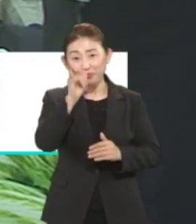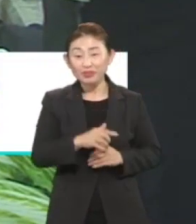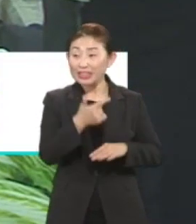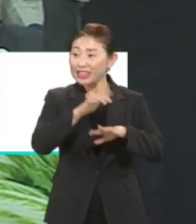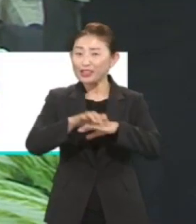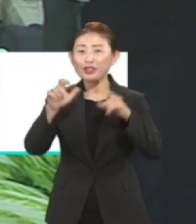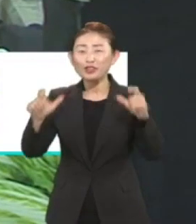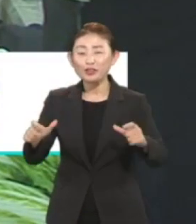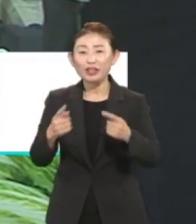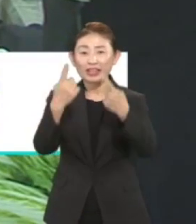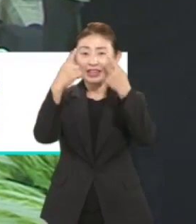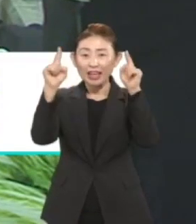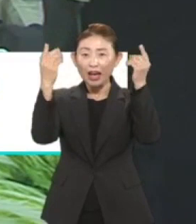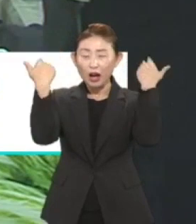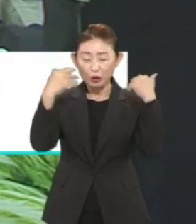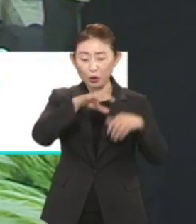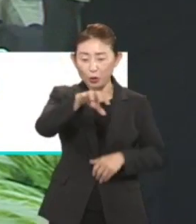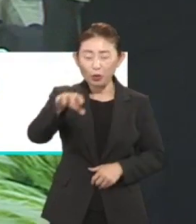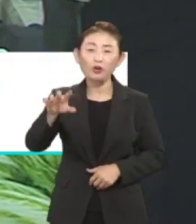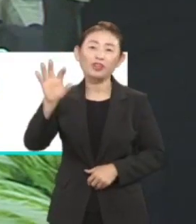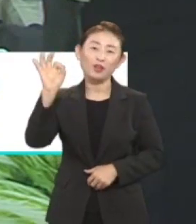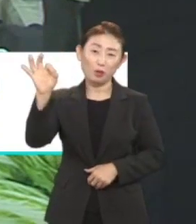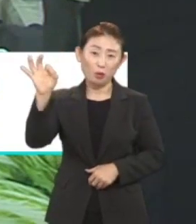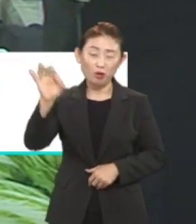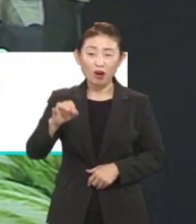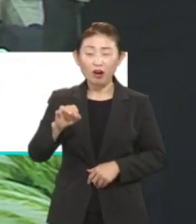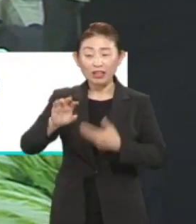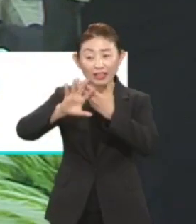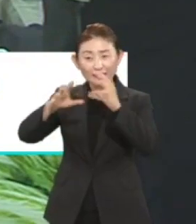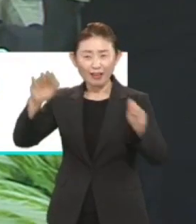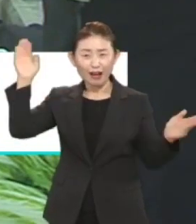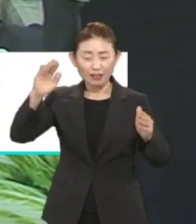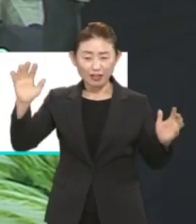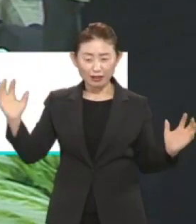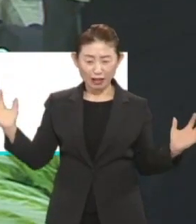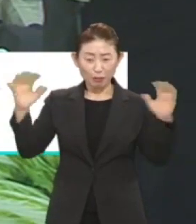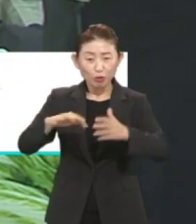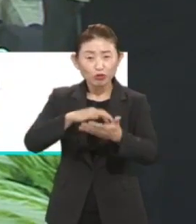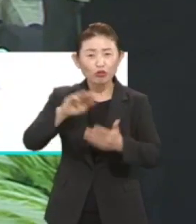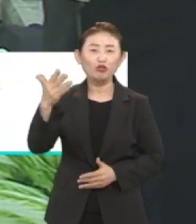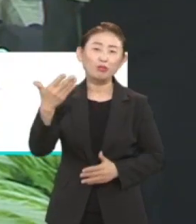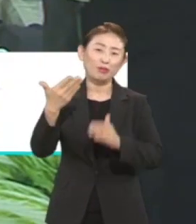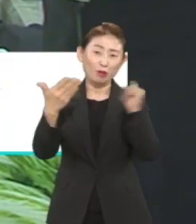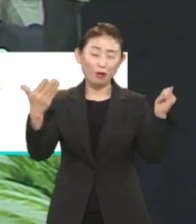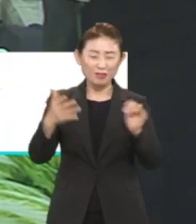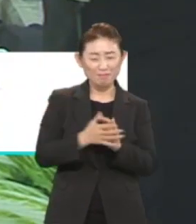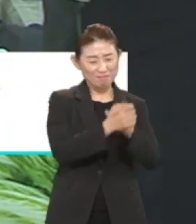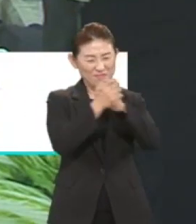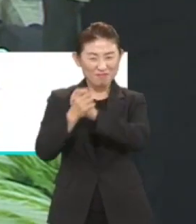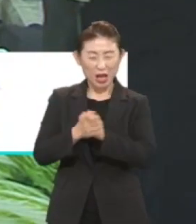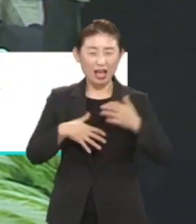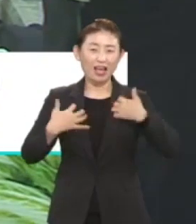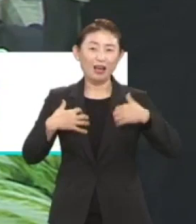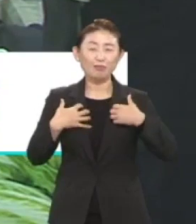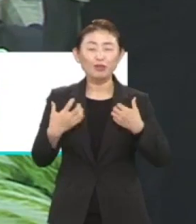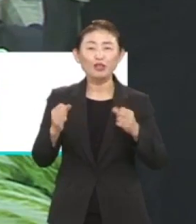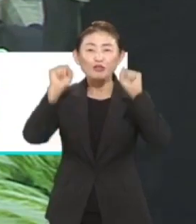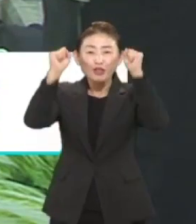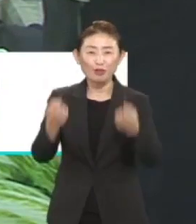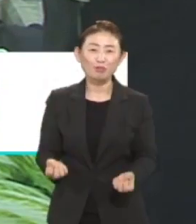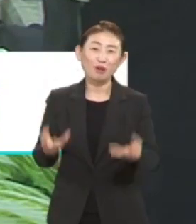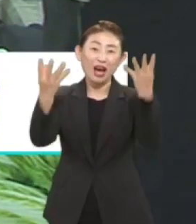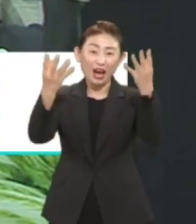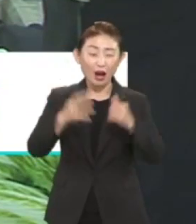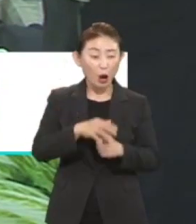대전에선 지역 10개 대학교의 외국인 유학생 900여 명이 모여 화합을 다지는 체육대회도 열렸습니다. 궂은 날씨에도 가족,